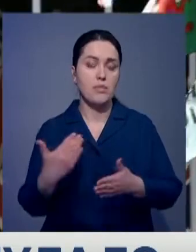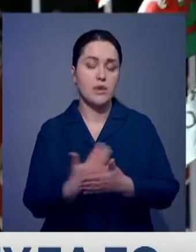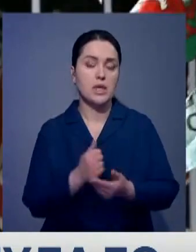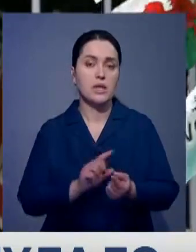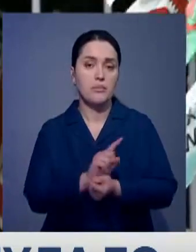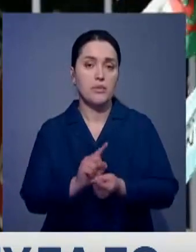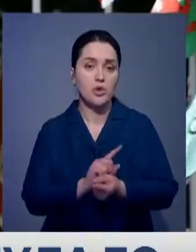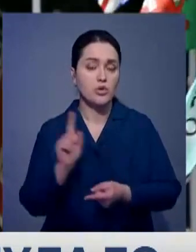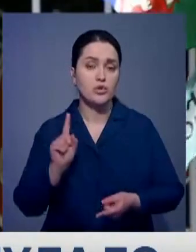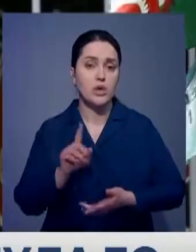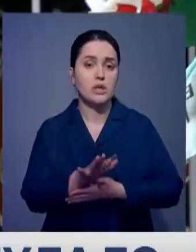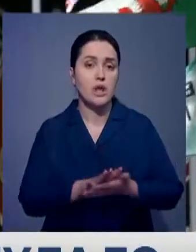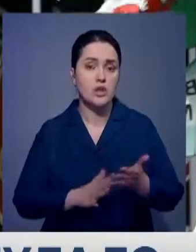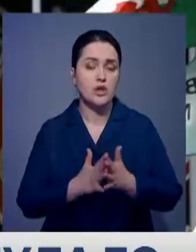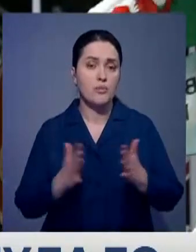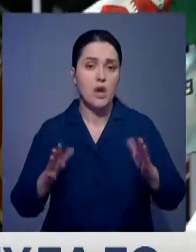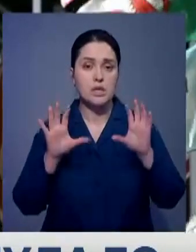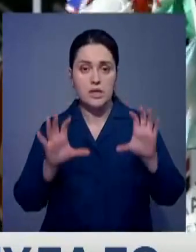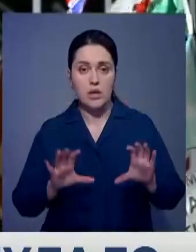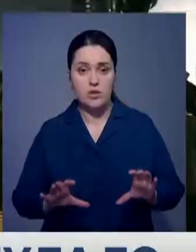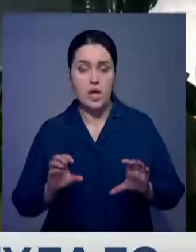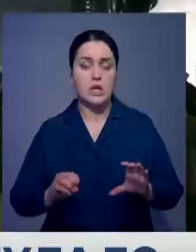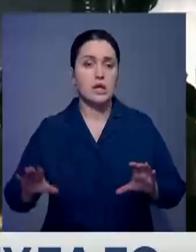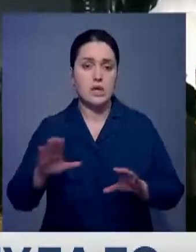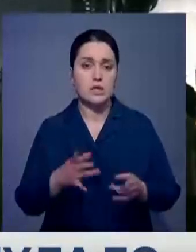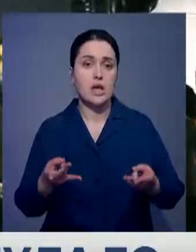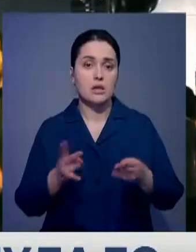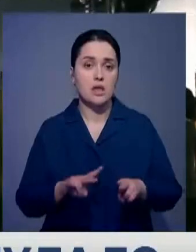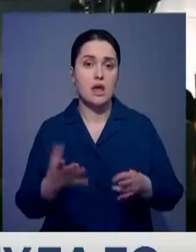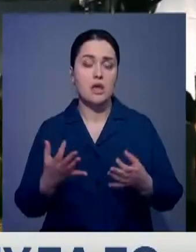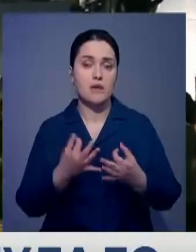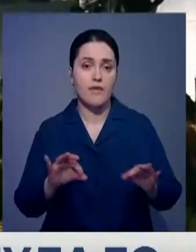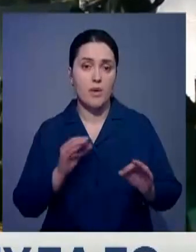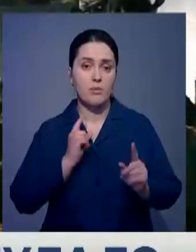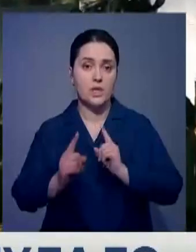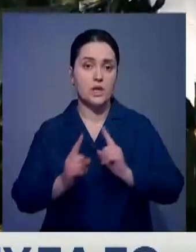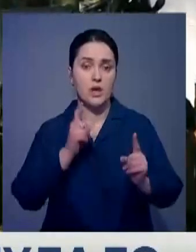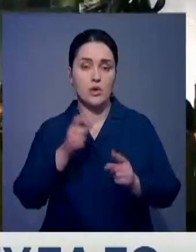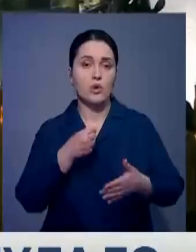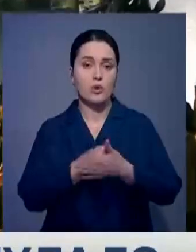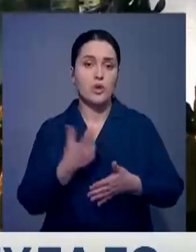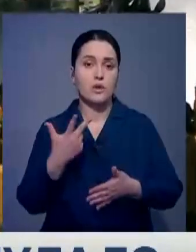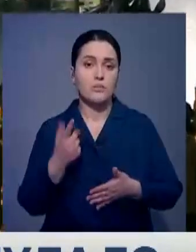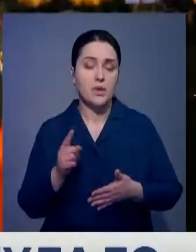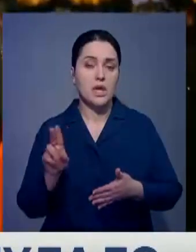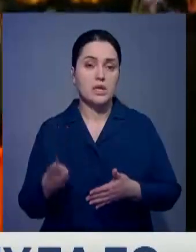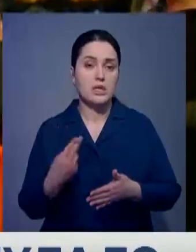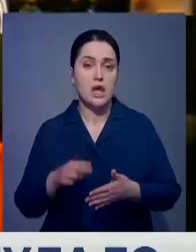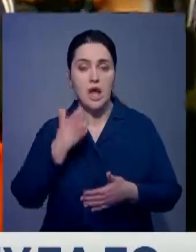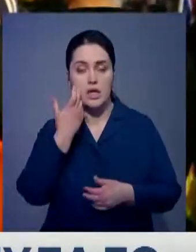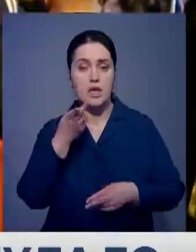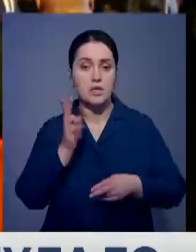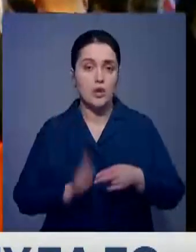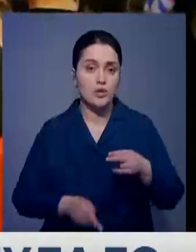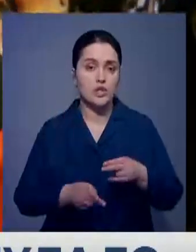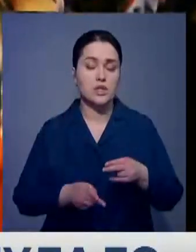Что дальше? Большинство законов ЕС будут оставаться в силе, включая свободу передвижения людей до 31 декабря, когда закончится